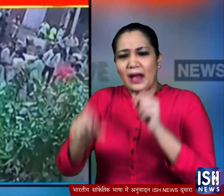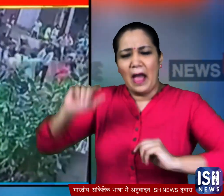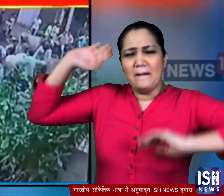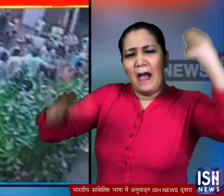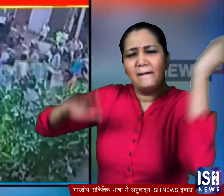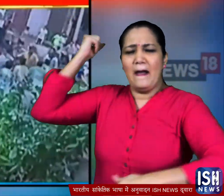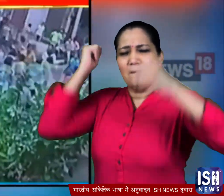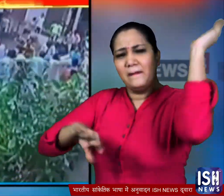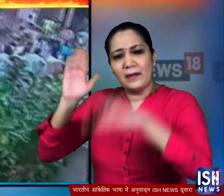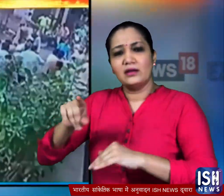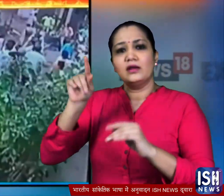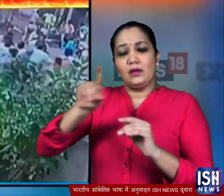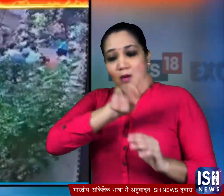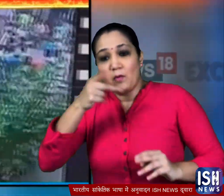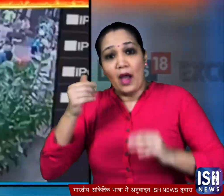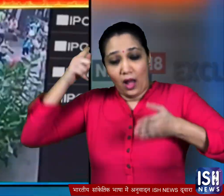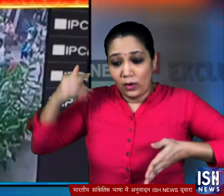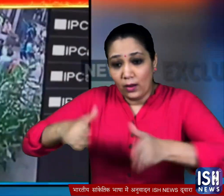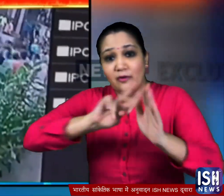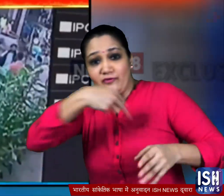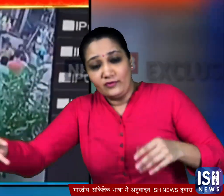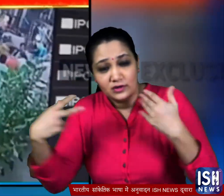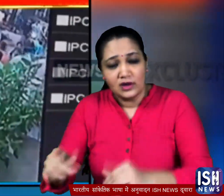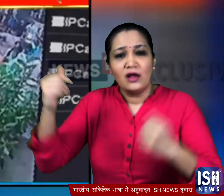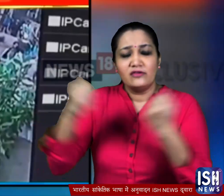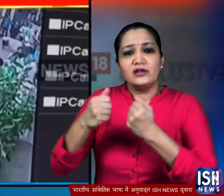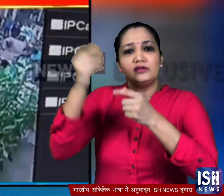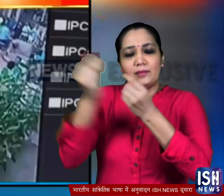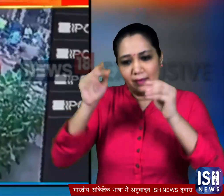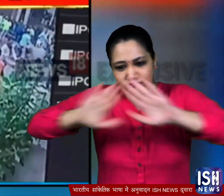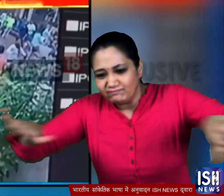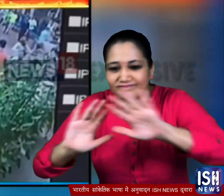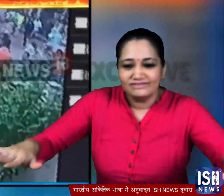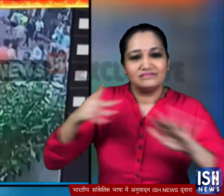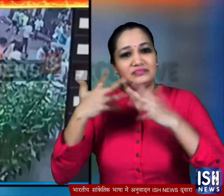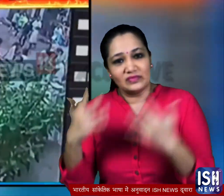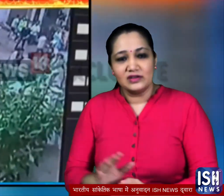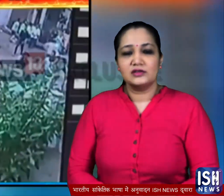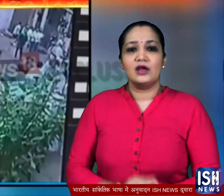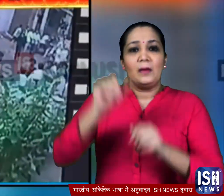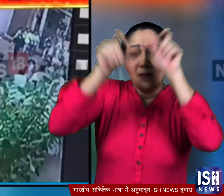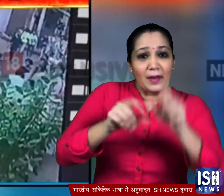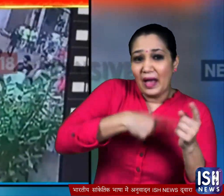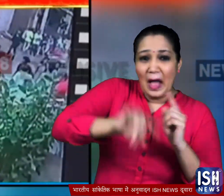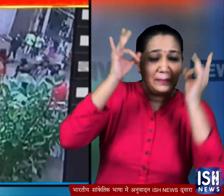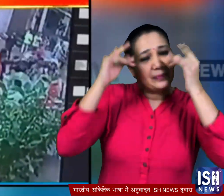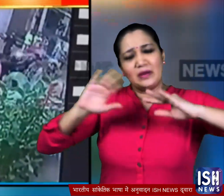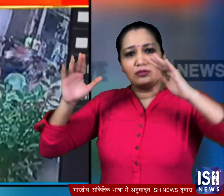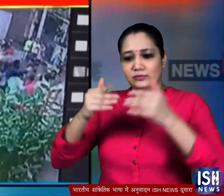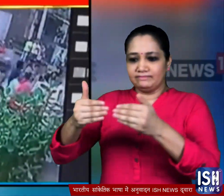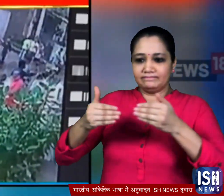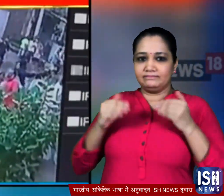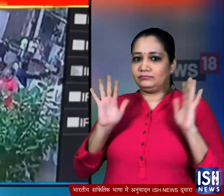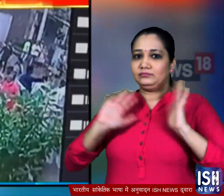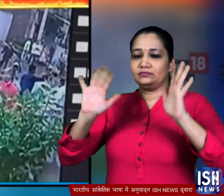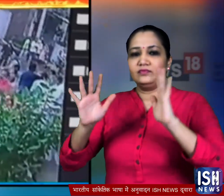आए। मारपीट के दौरान वो आदमी सड़क पर गिर पड़ा। हंगामा होते देख कुछ लोग बीच बचाव करने पहुंचे, लेकिन हमलावरों के तेवर देख उन्हें भी पीछे हटना